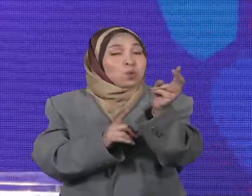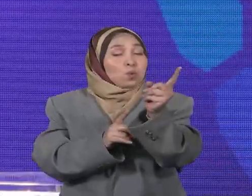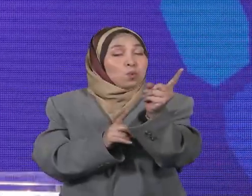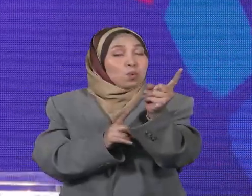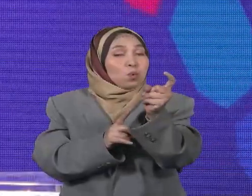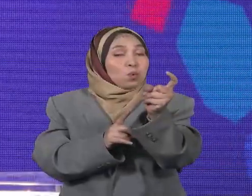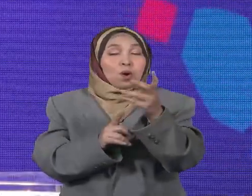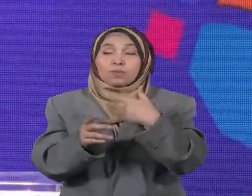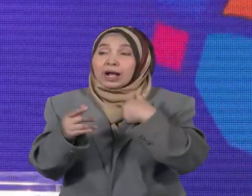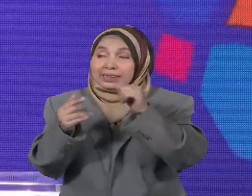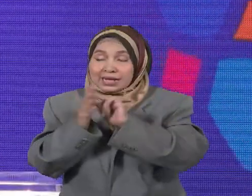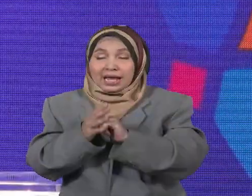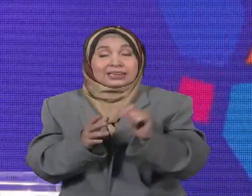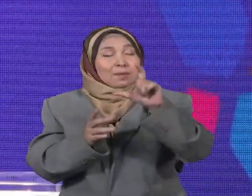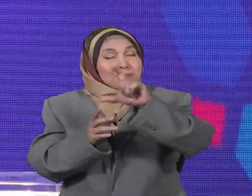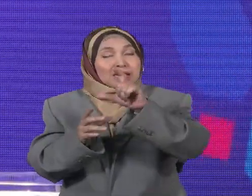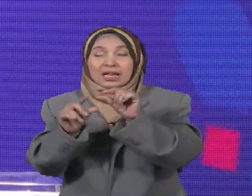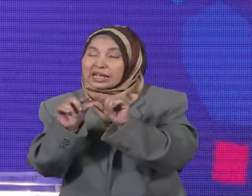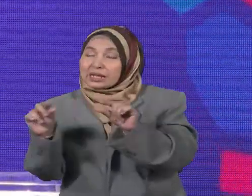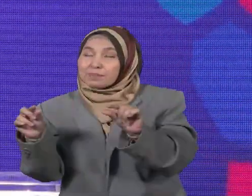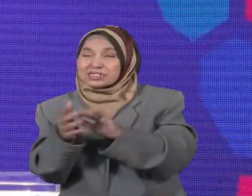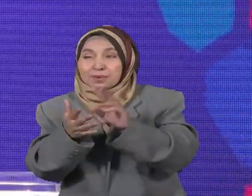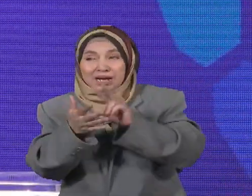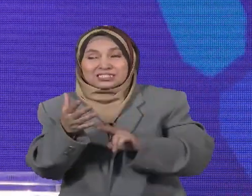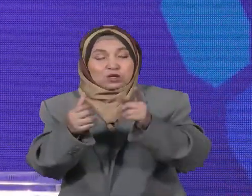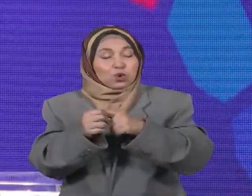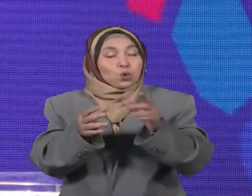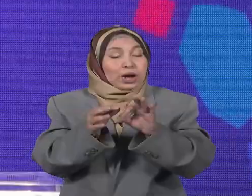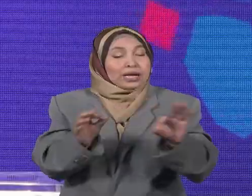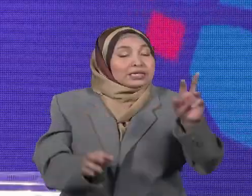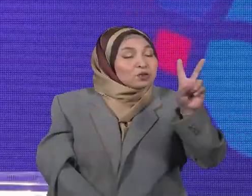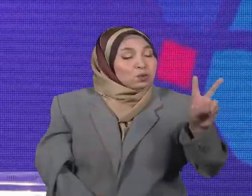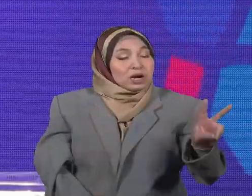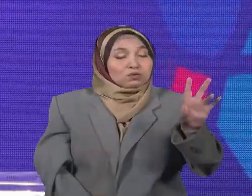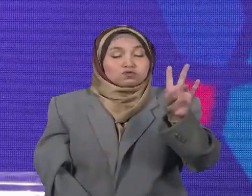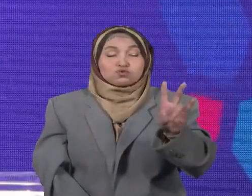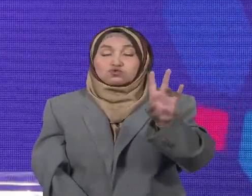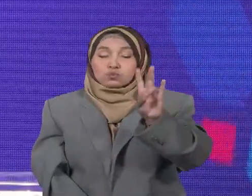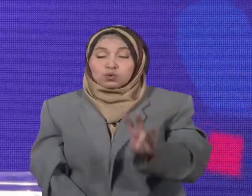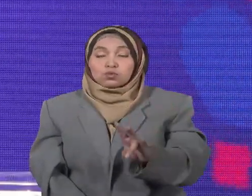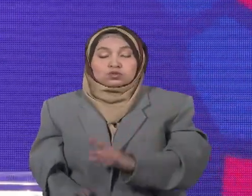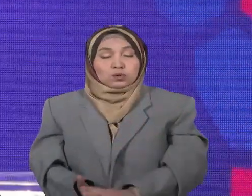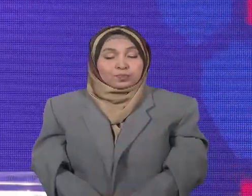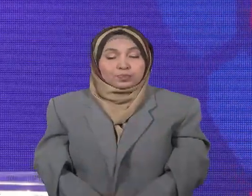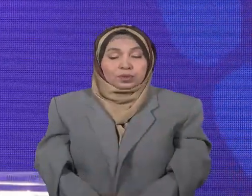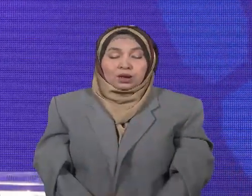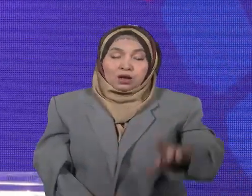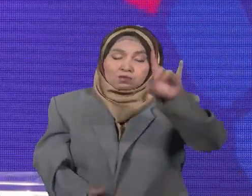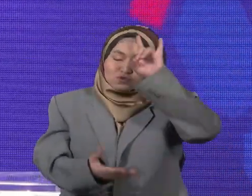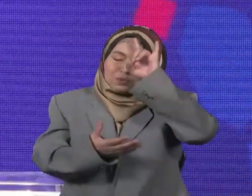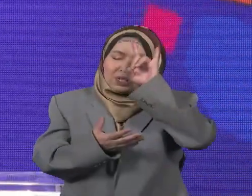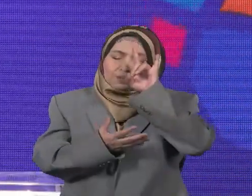sebut tafkhim tebal dan sebagainya, nanti kita kongsikan. Kita baca dulu ayat yang ke 277. A'udzu